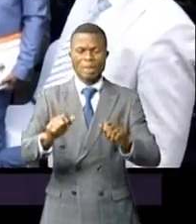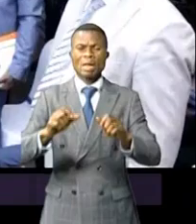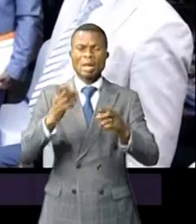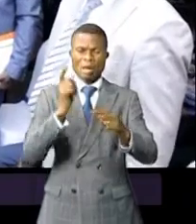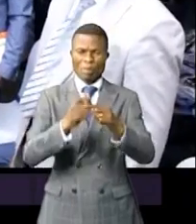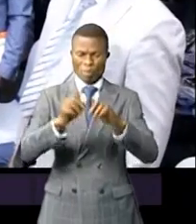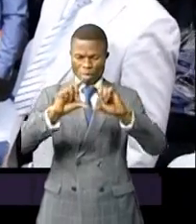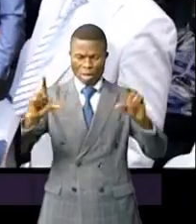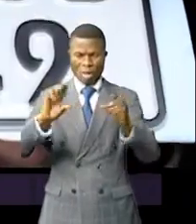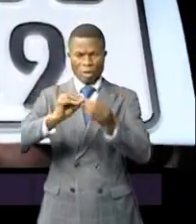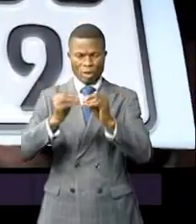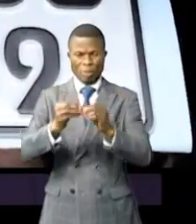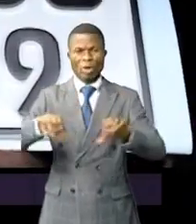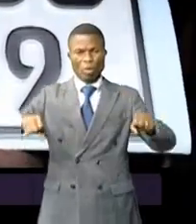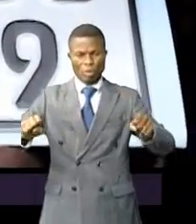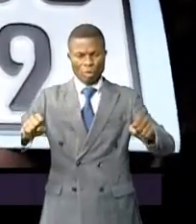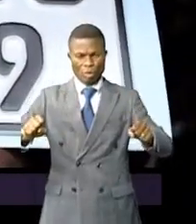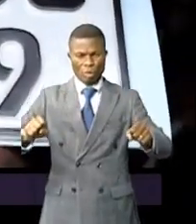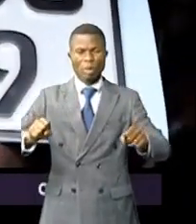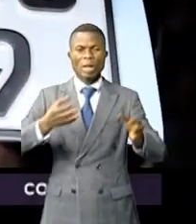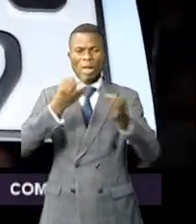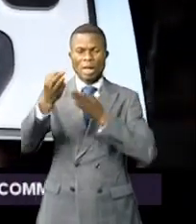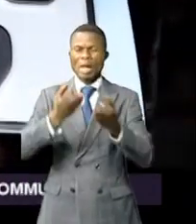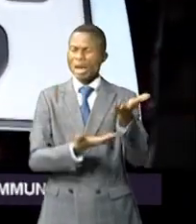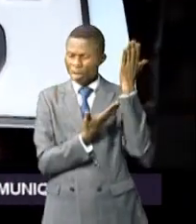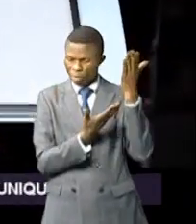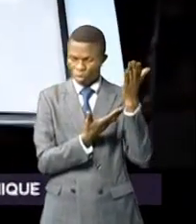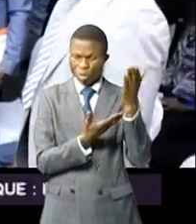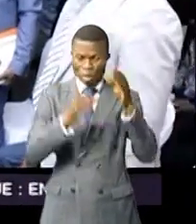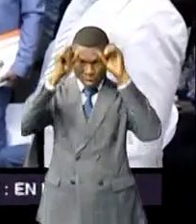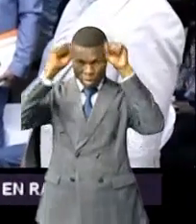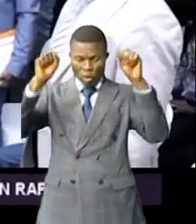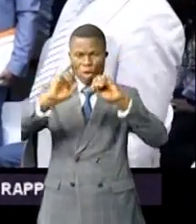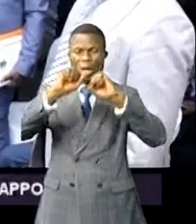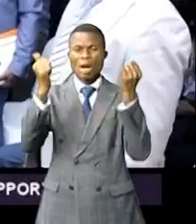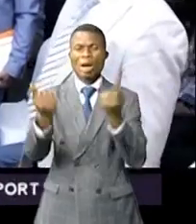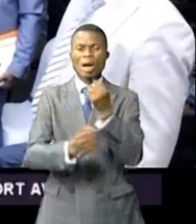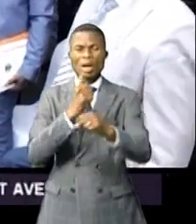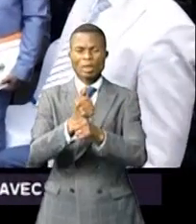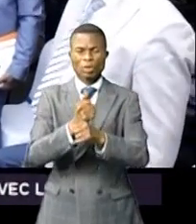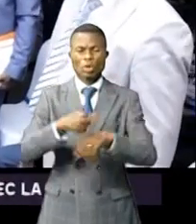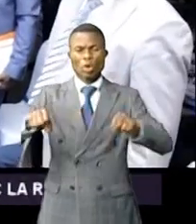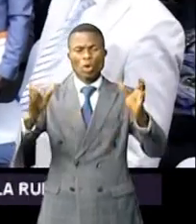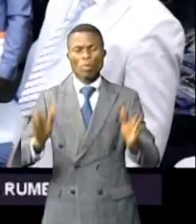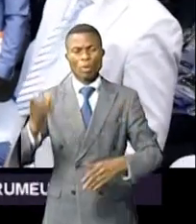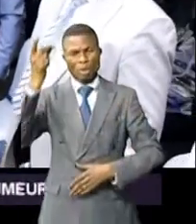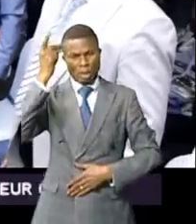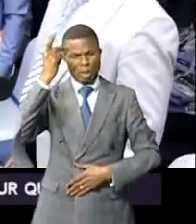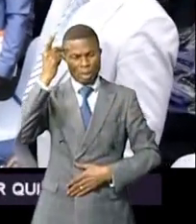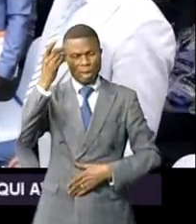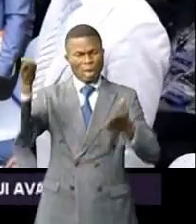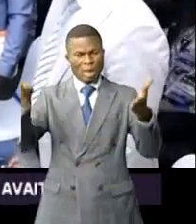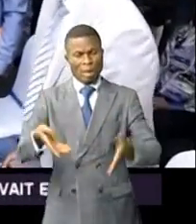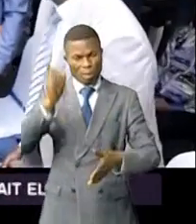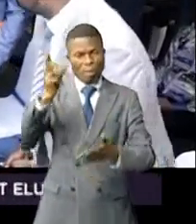plaques d'immatriculation. Il en explique le bien fondé. Le président de l'association des motocyclistes de Kinshasa était le